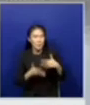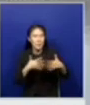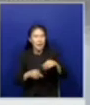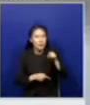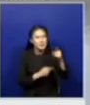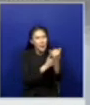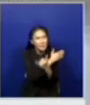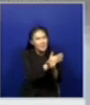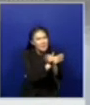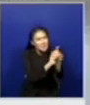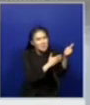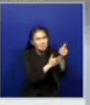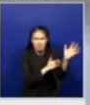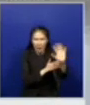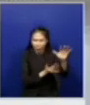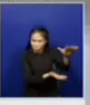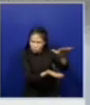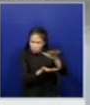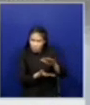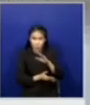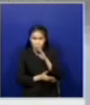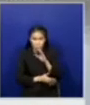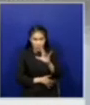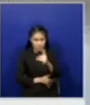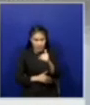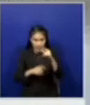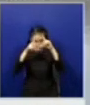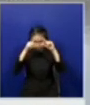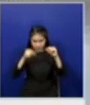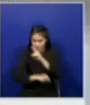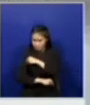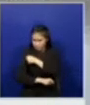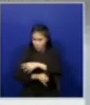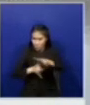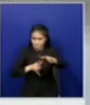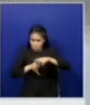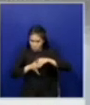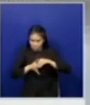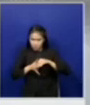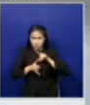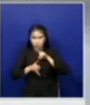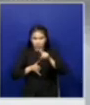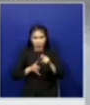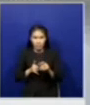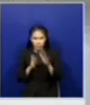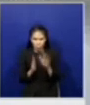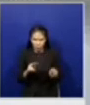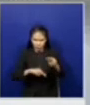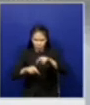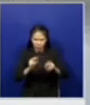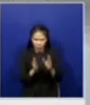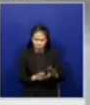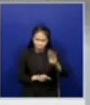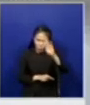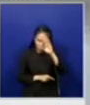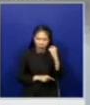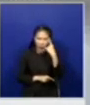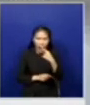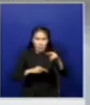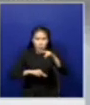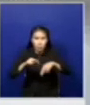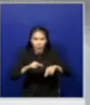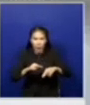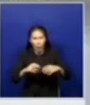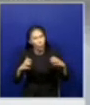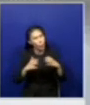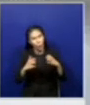แพทย์พยาบาลติดเชื้อเสียเองใครจะรักษาคนไข้คงวุ่นวายกันทั้งประเทศดัง